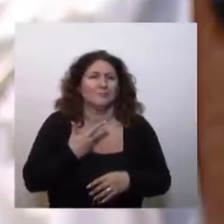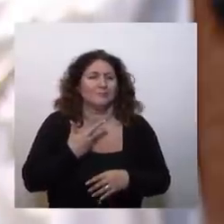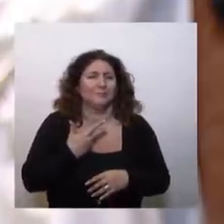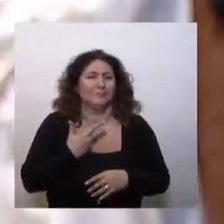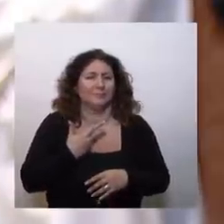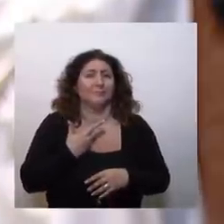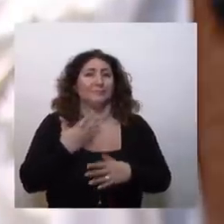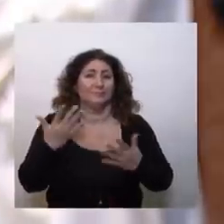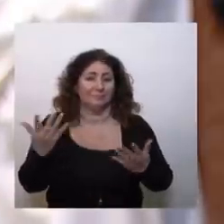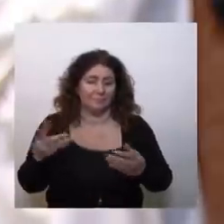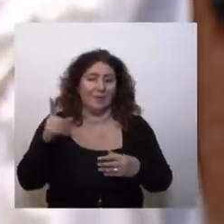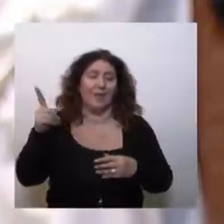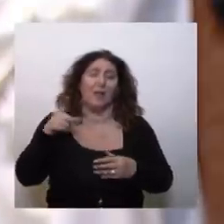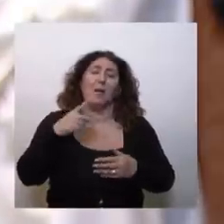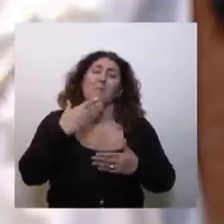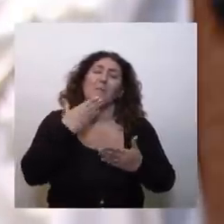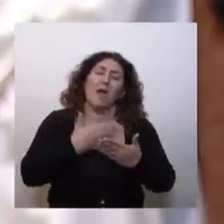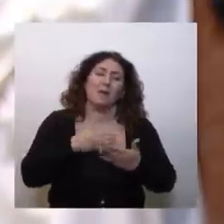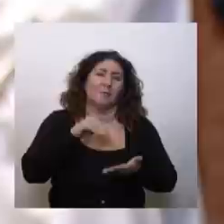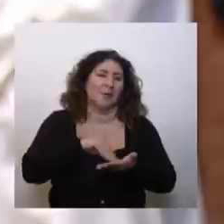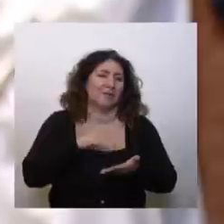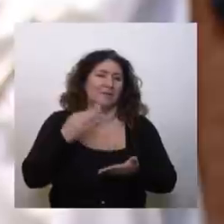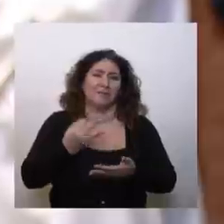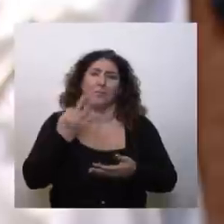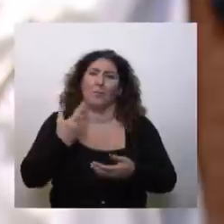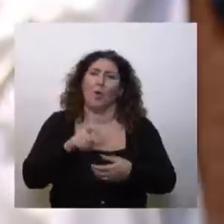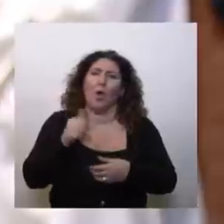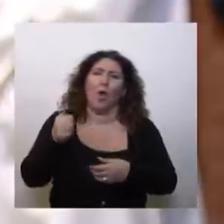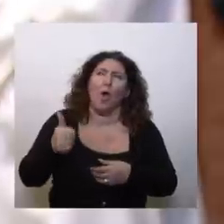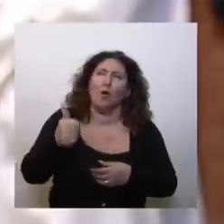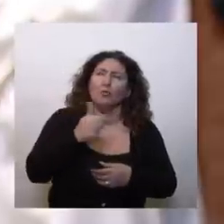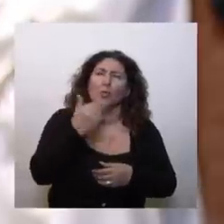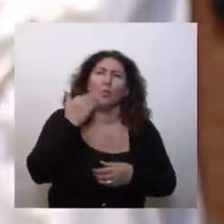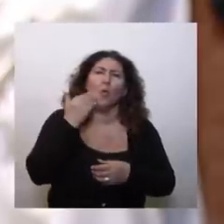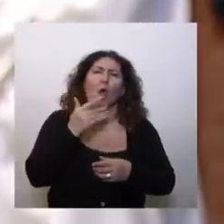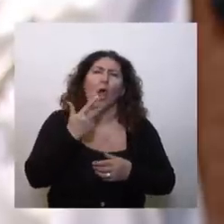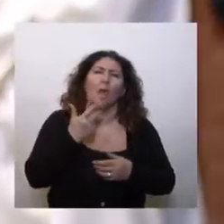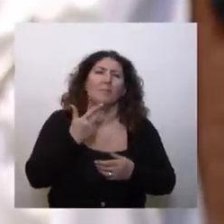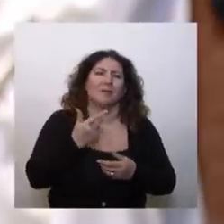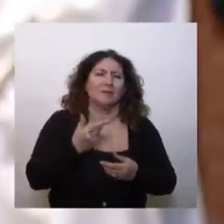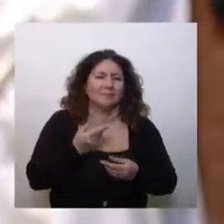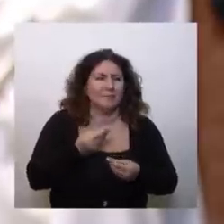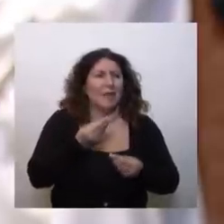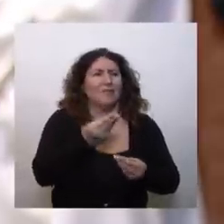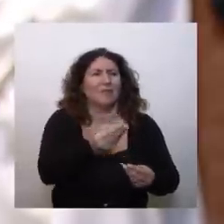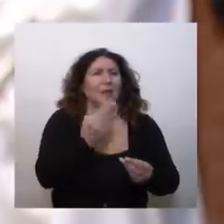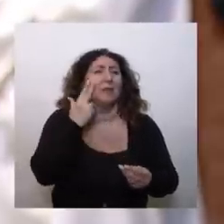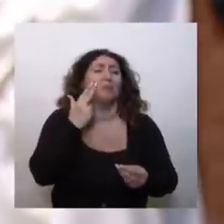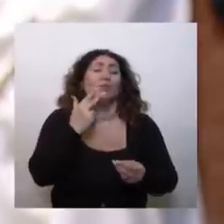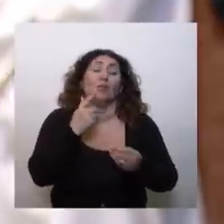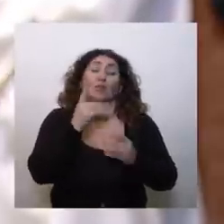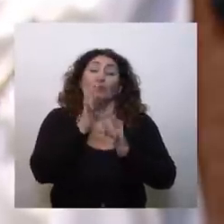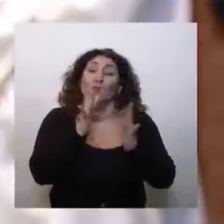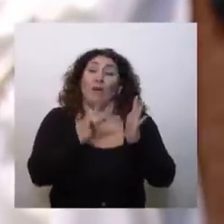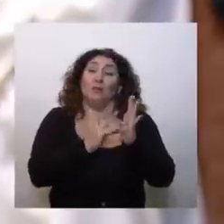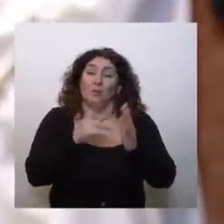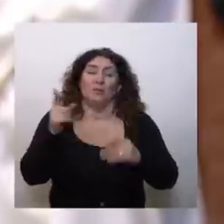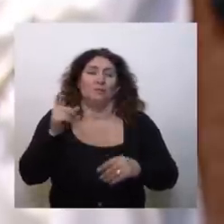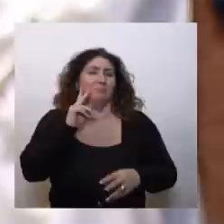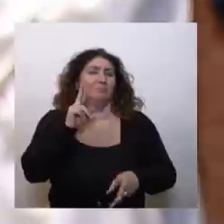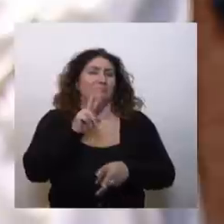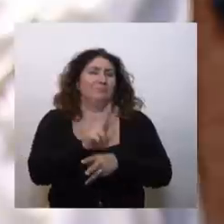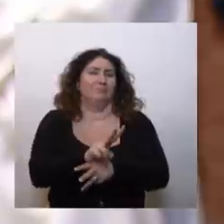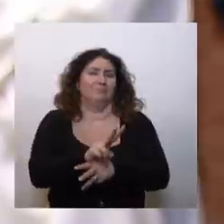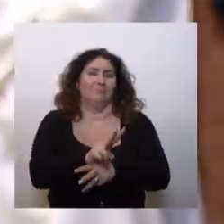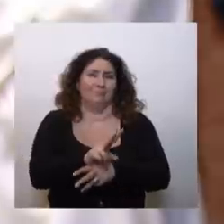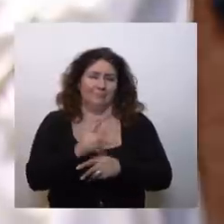madre a cui ogni uomo è stato affidato da Gesù, affinché trovi in lei la sponda desiderata per